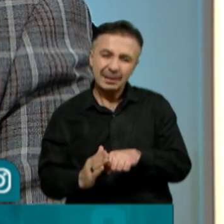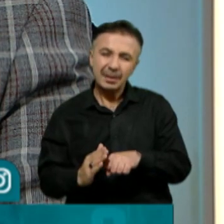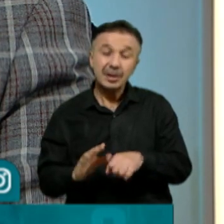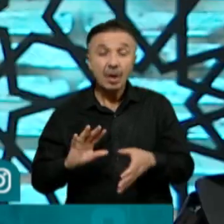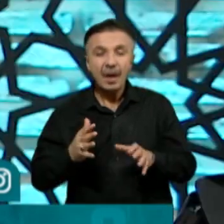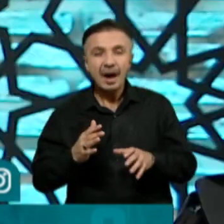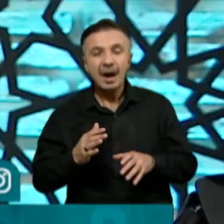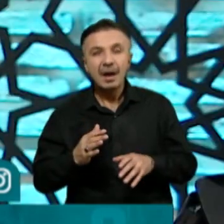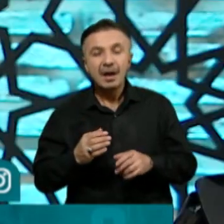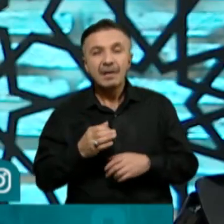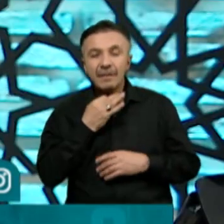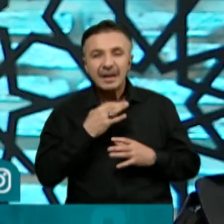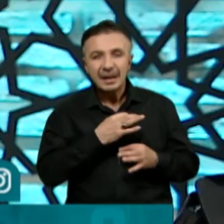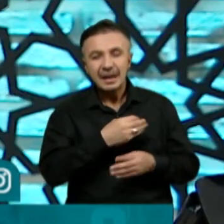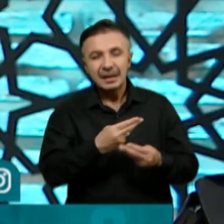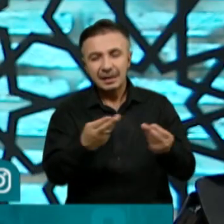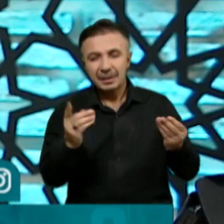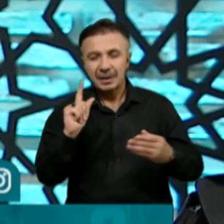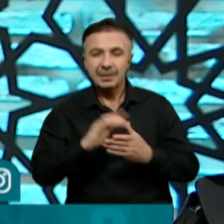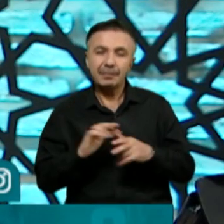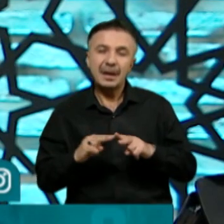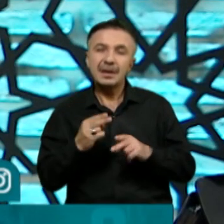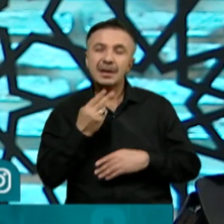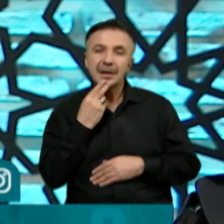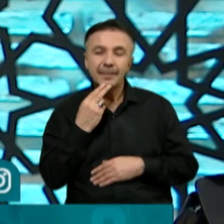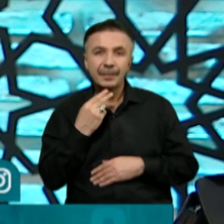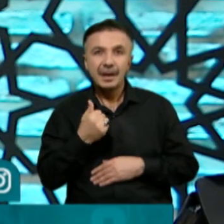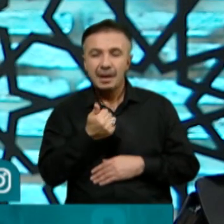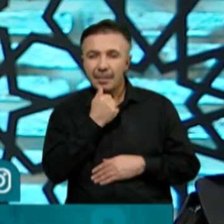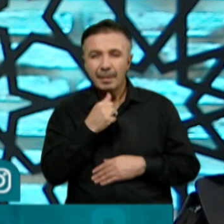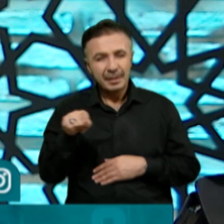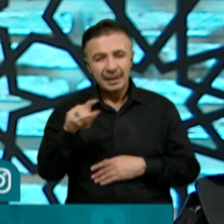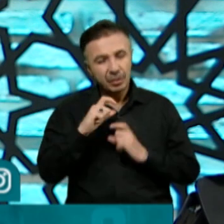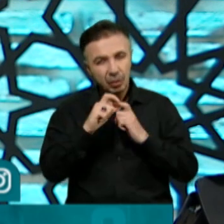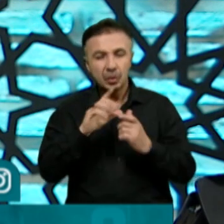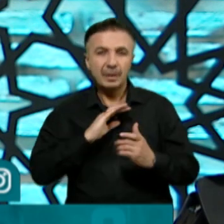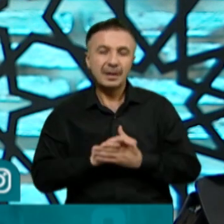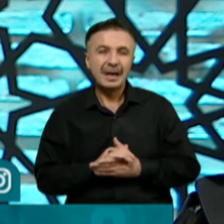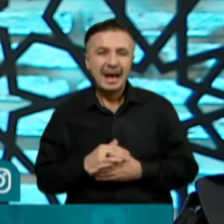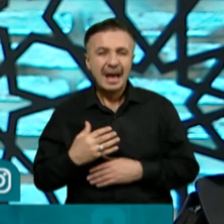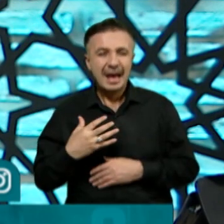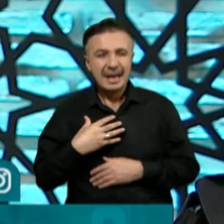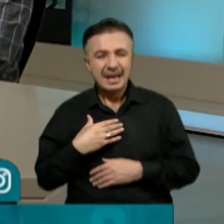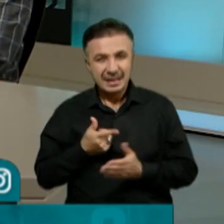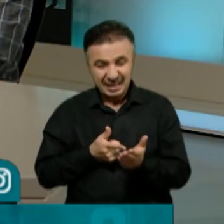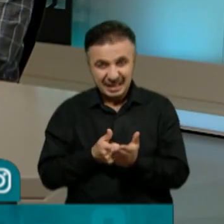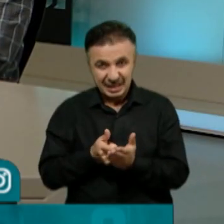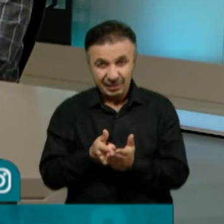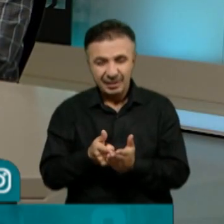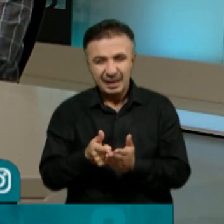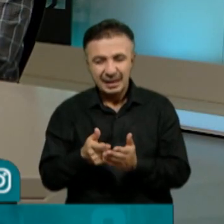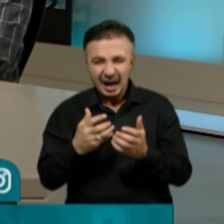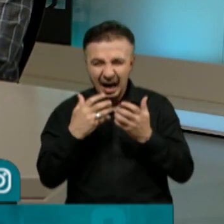bu Meliha'nın hayırlı akşamlar demiş hocam babamın size bir sorusu var Kendisi çiftçilik ve hayvancılıkla uğraşıyor